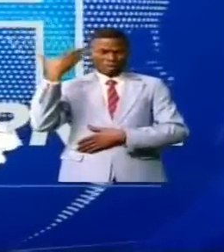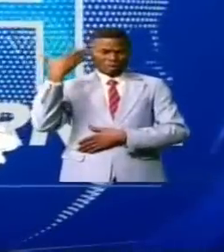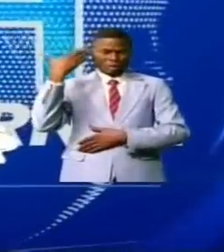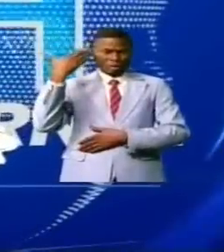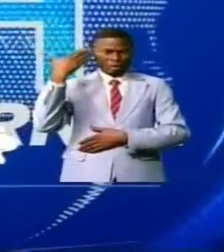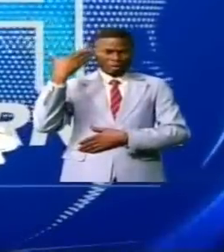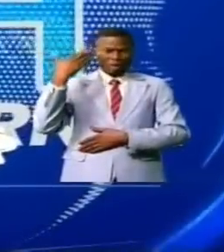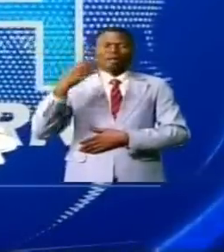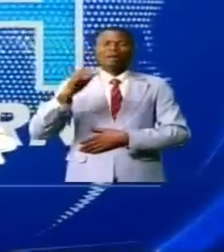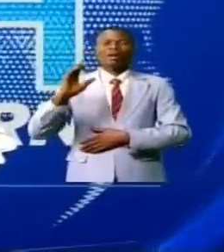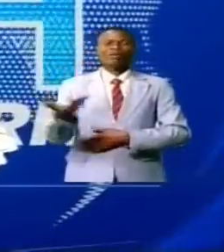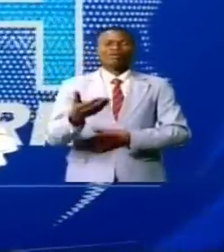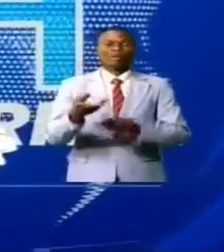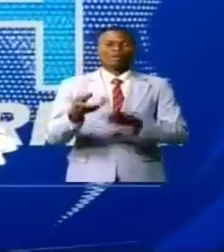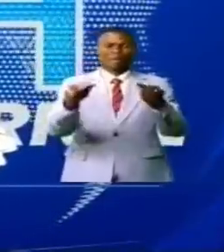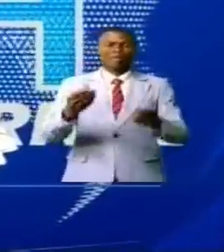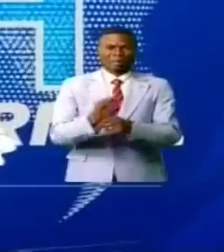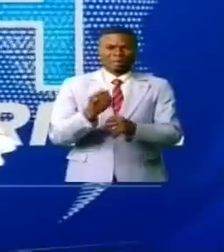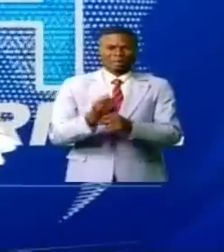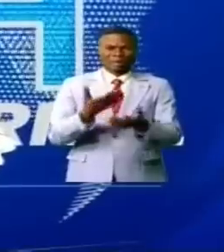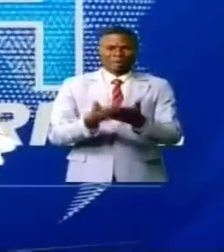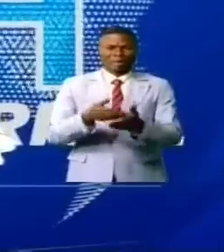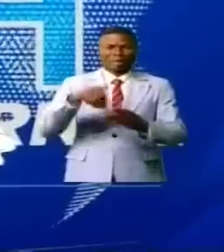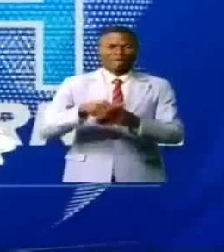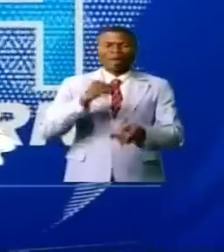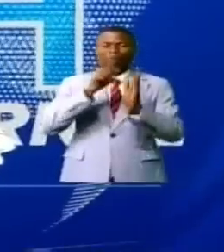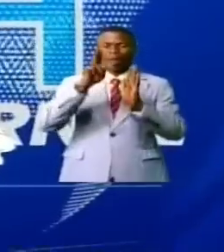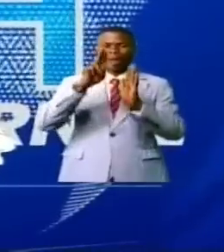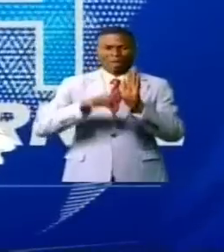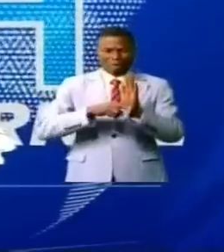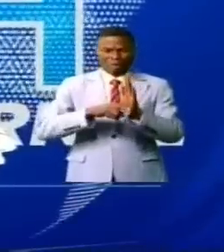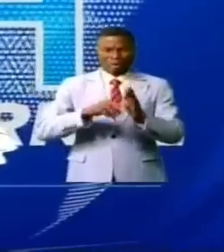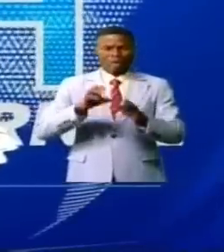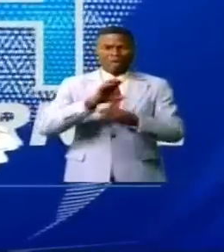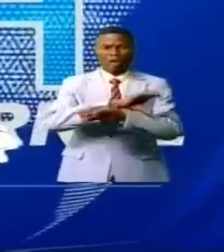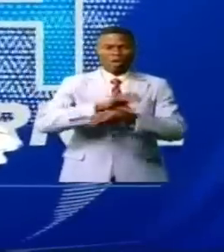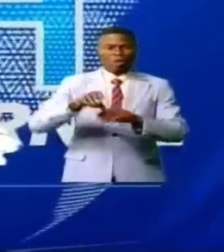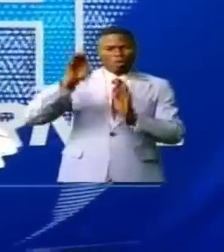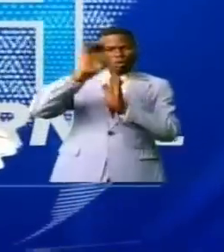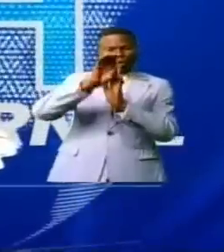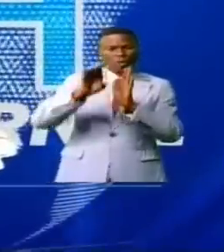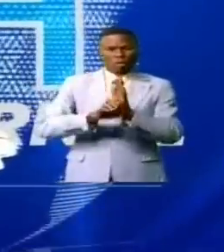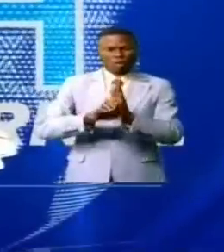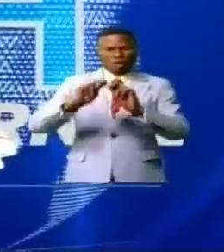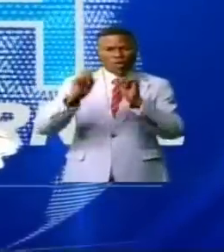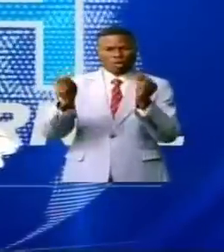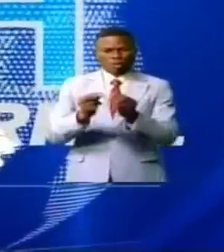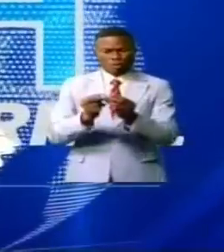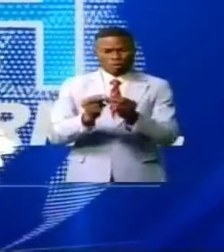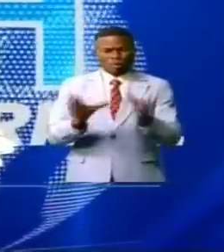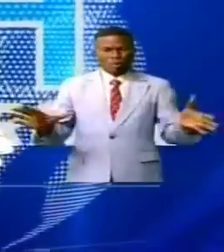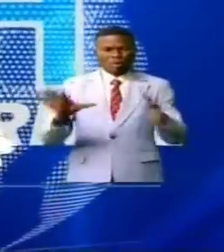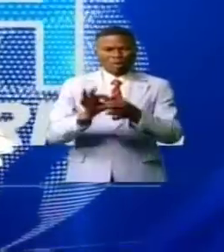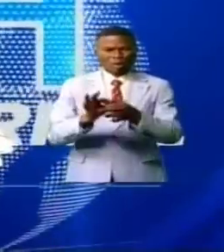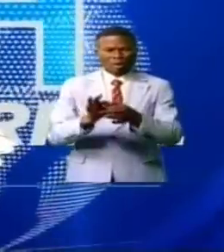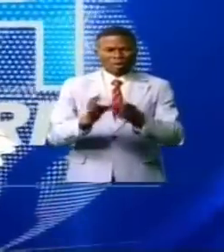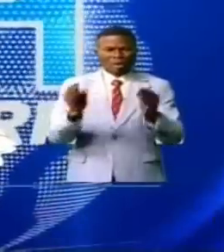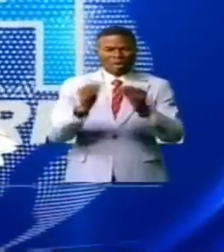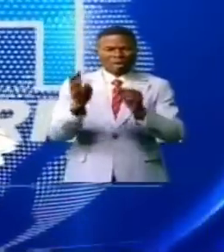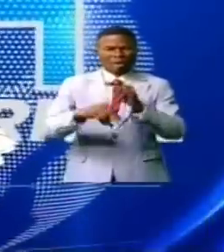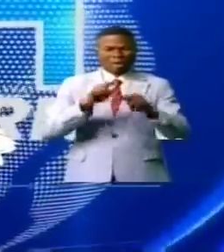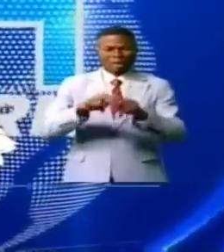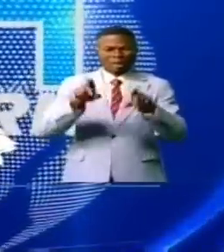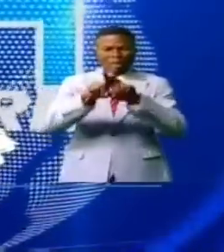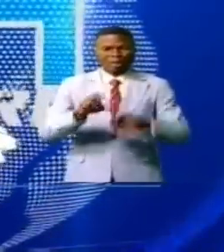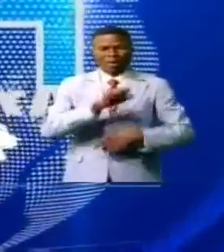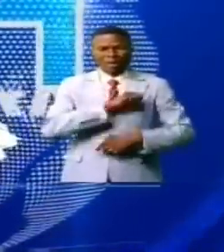laissant un vide dans le quota du Parlement à la Cour constitutionnelle. Une commission paritaire mixte Assemblée nationale-Sénat